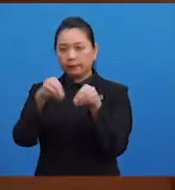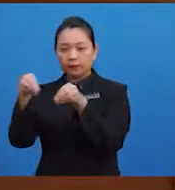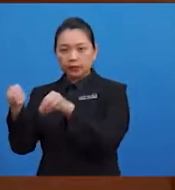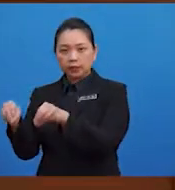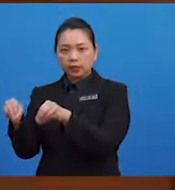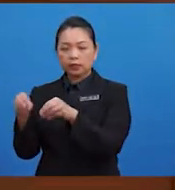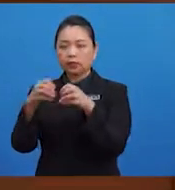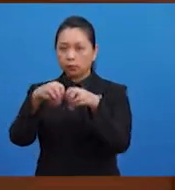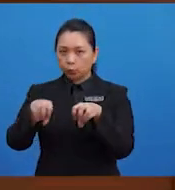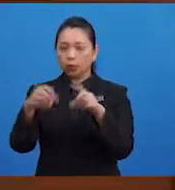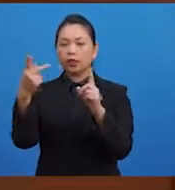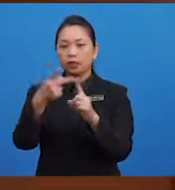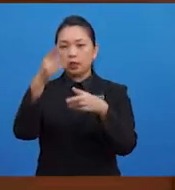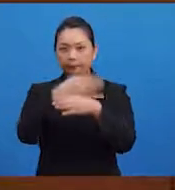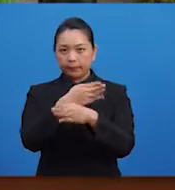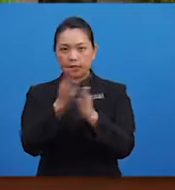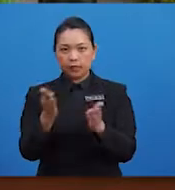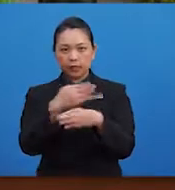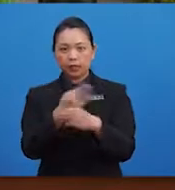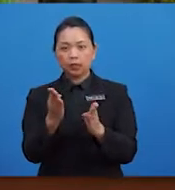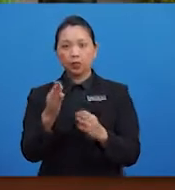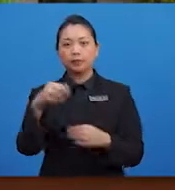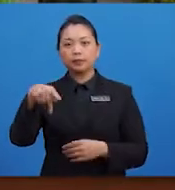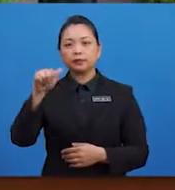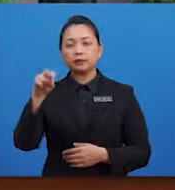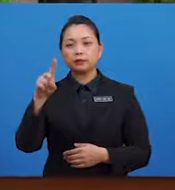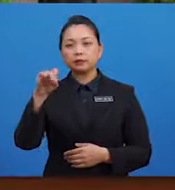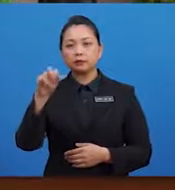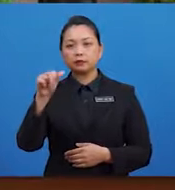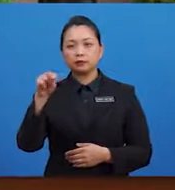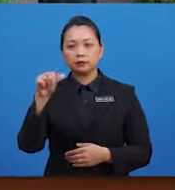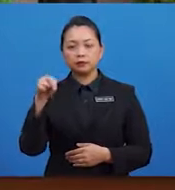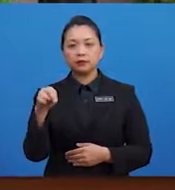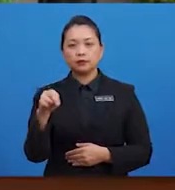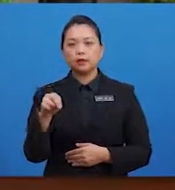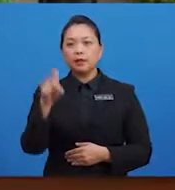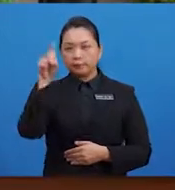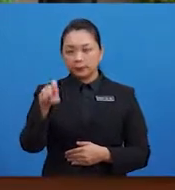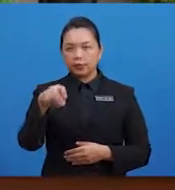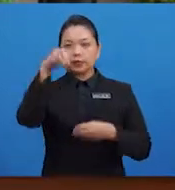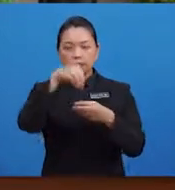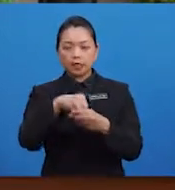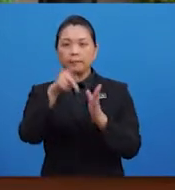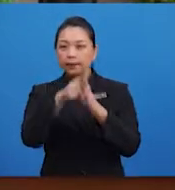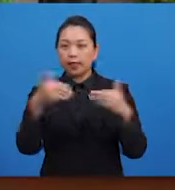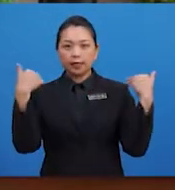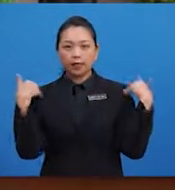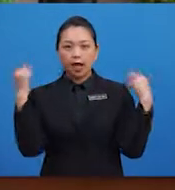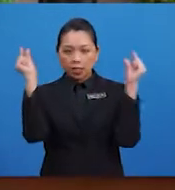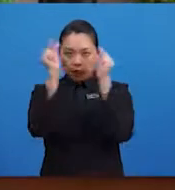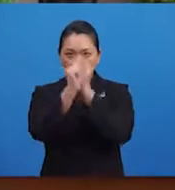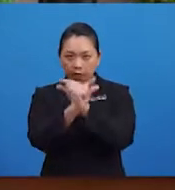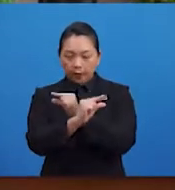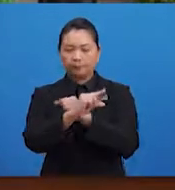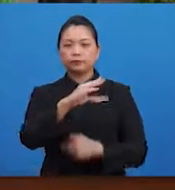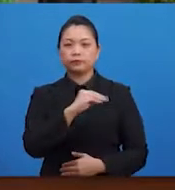tetasan tersebut ke bilik pendianan. Bilik pendianan mestilah berada dalam keadaan yang gelap serta dilengkapi